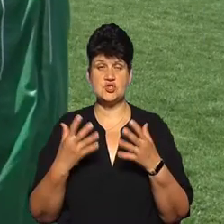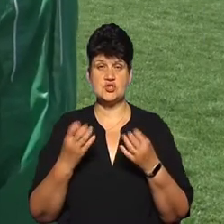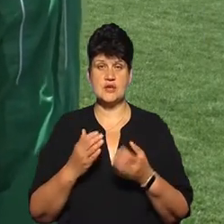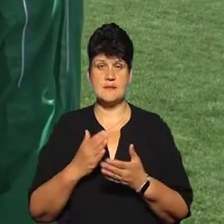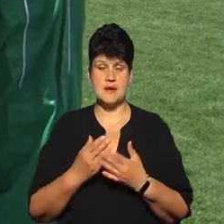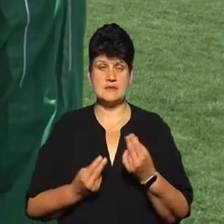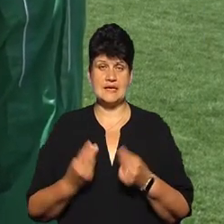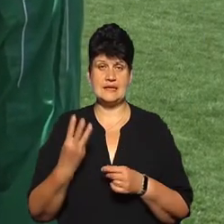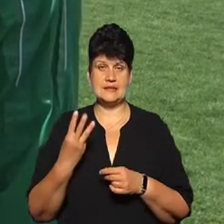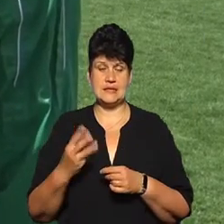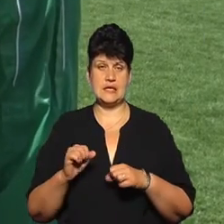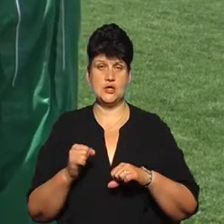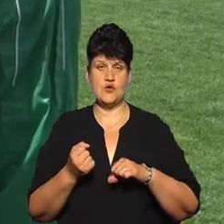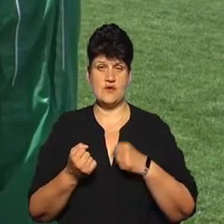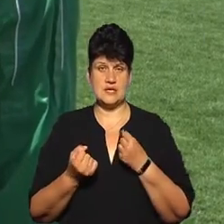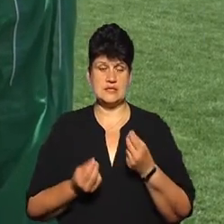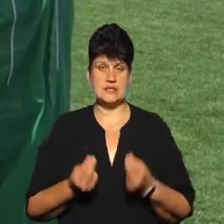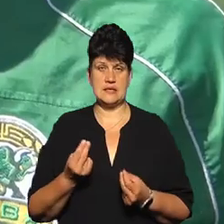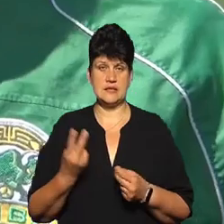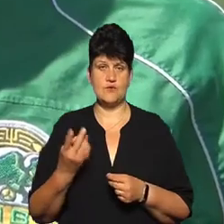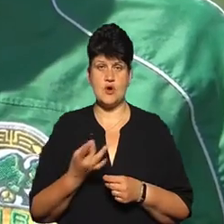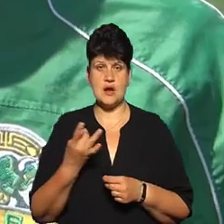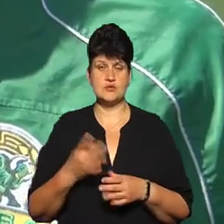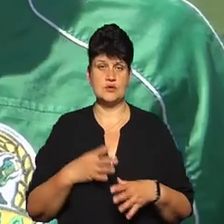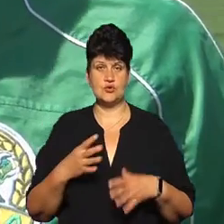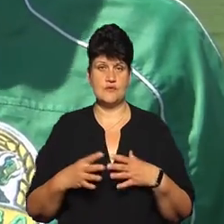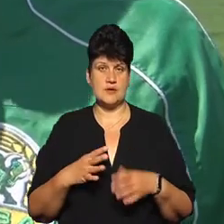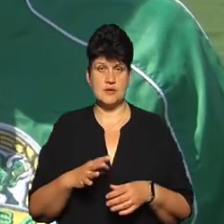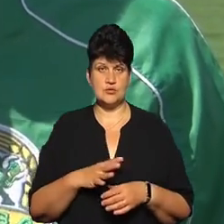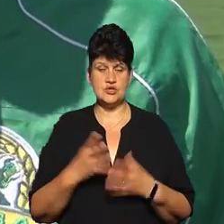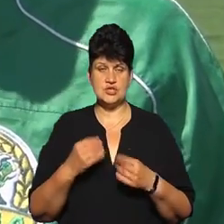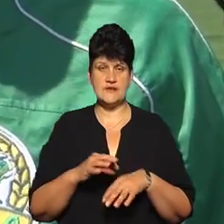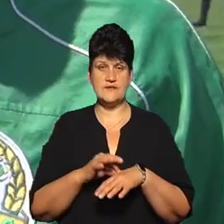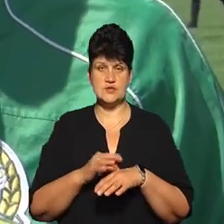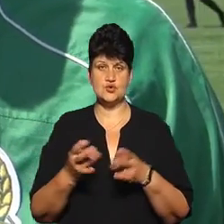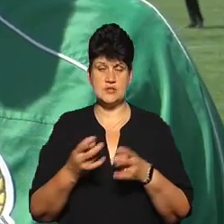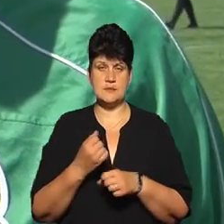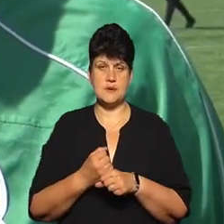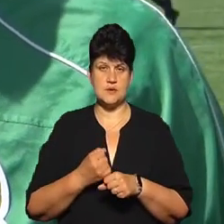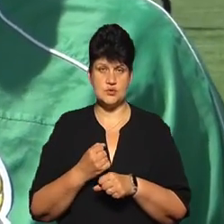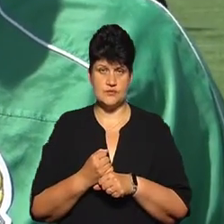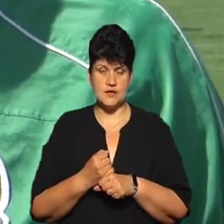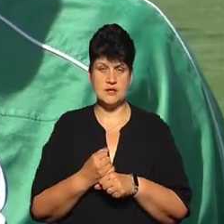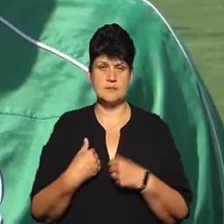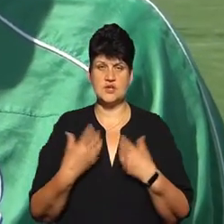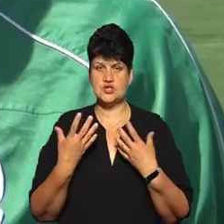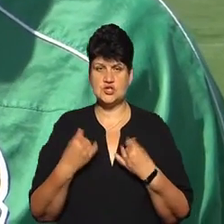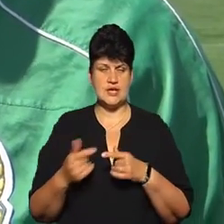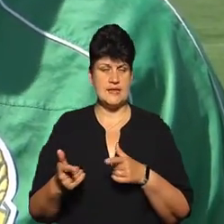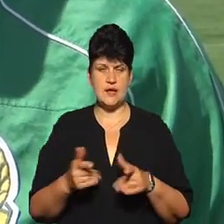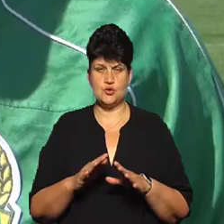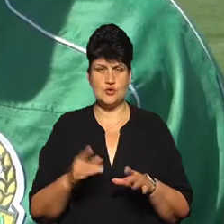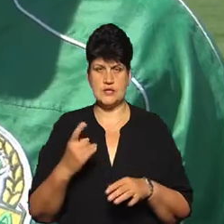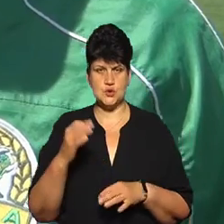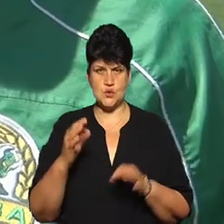товариські ігри, двохразові тренування будуть. Ще фізично треба працювати, фізично ще ми не готові на 100% точно